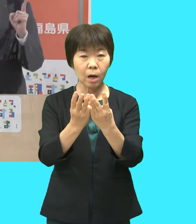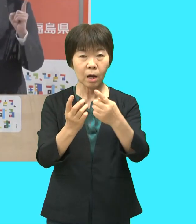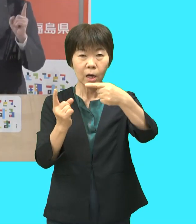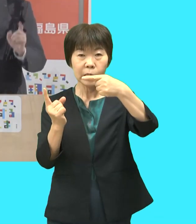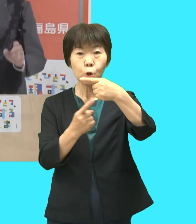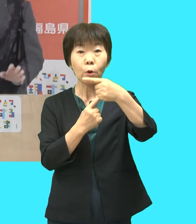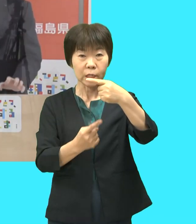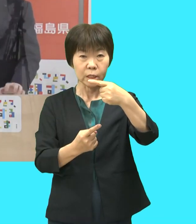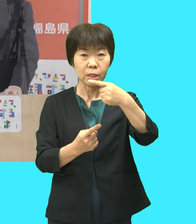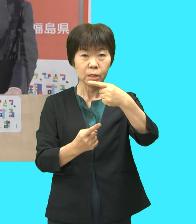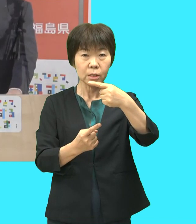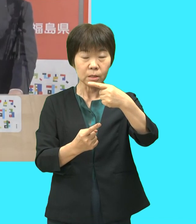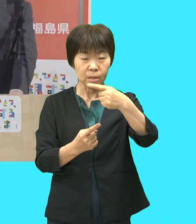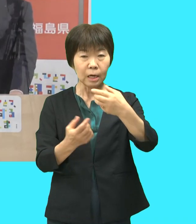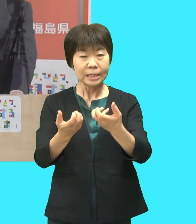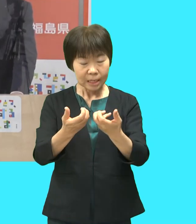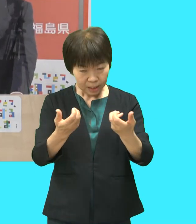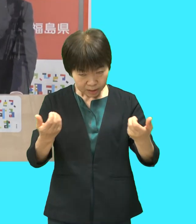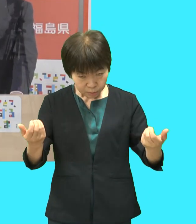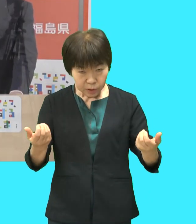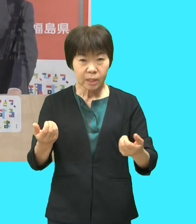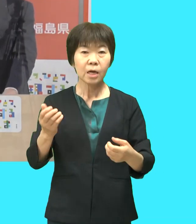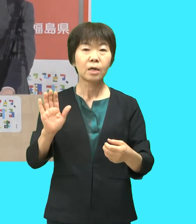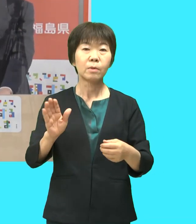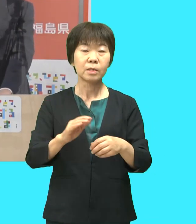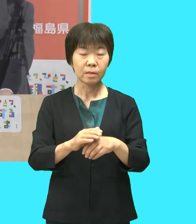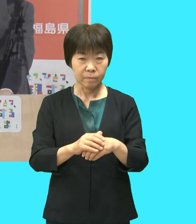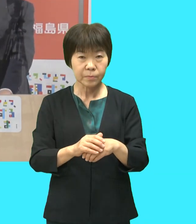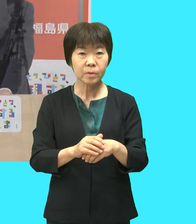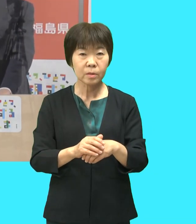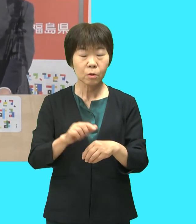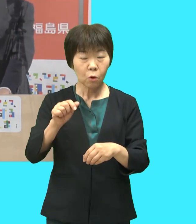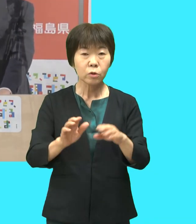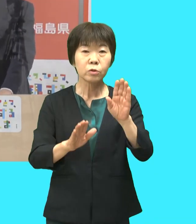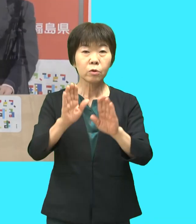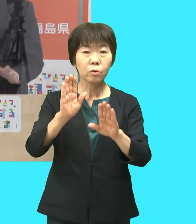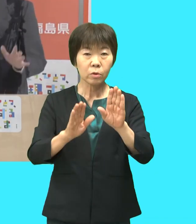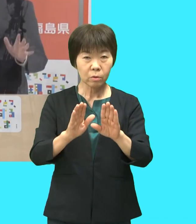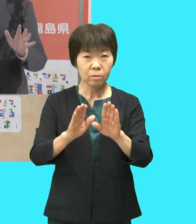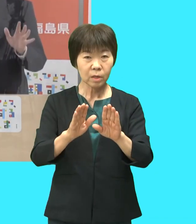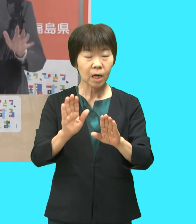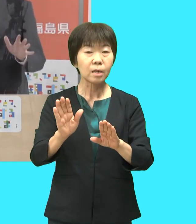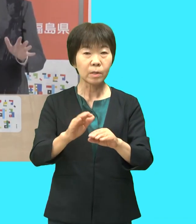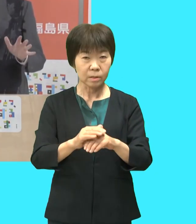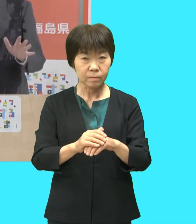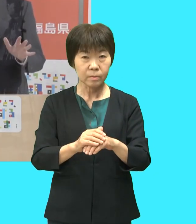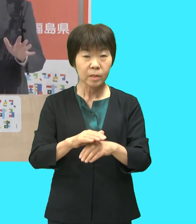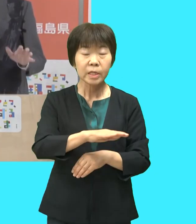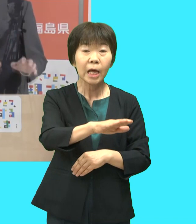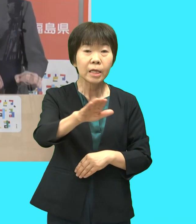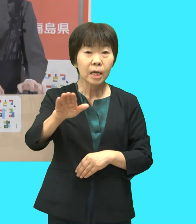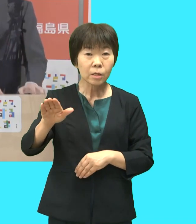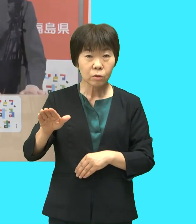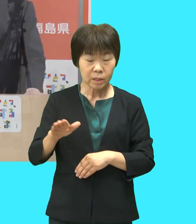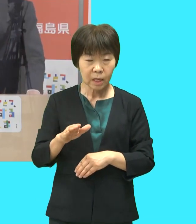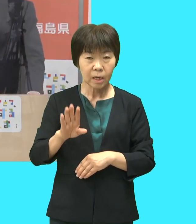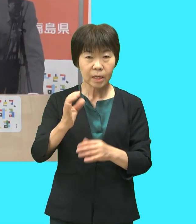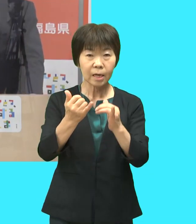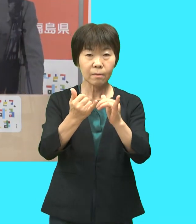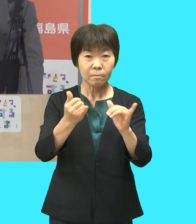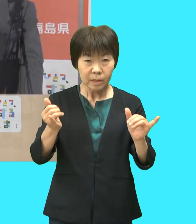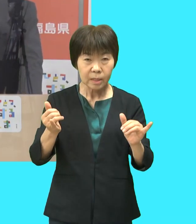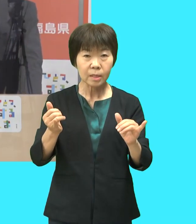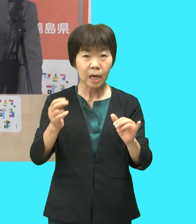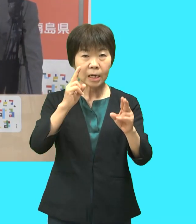名、久しぶりでございます。こういう状況になっておりますので、全体として県民の皆さ